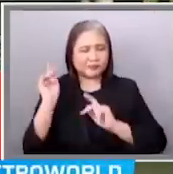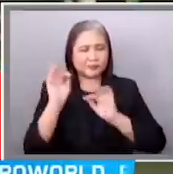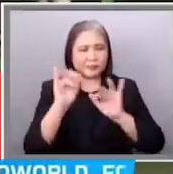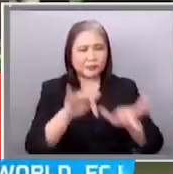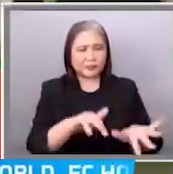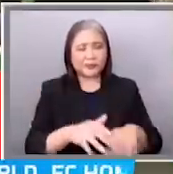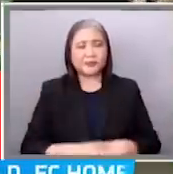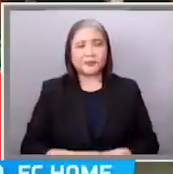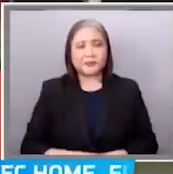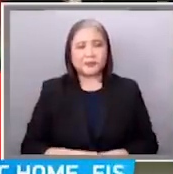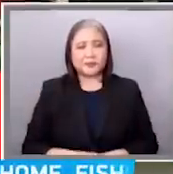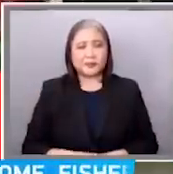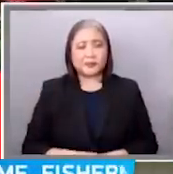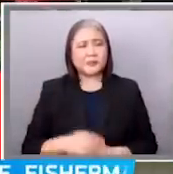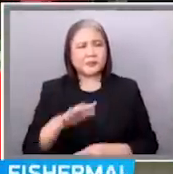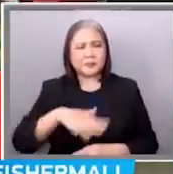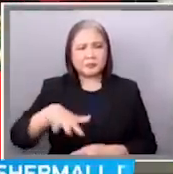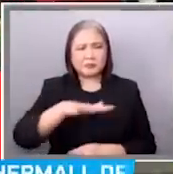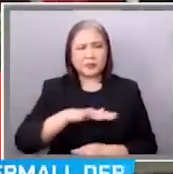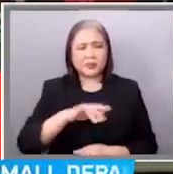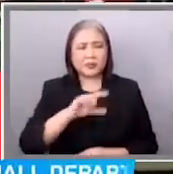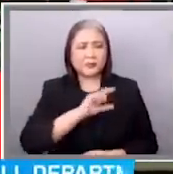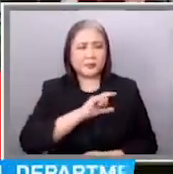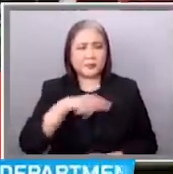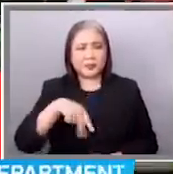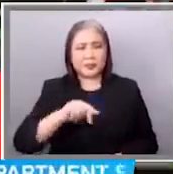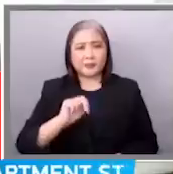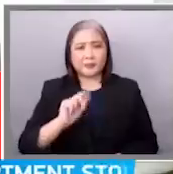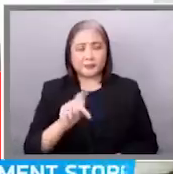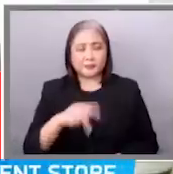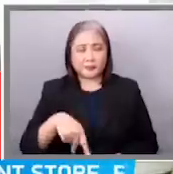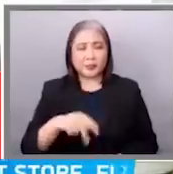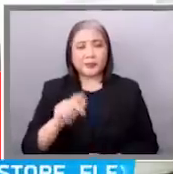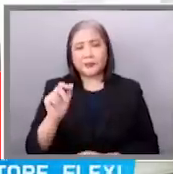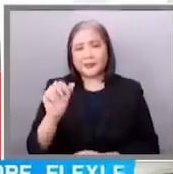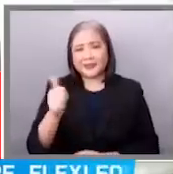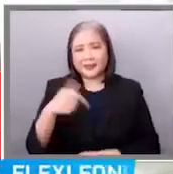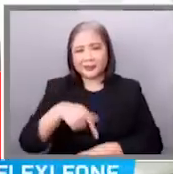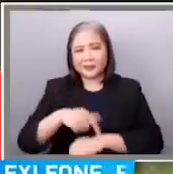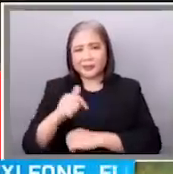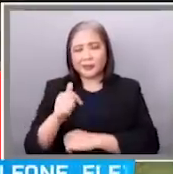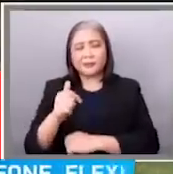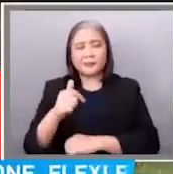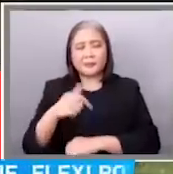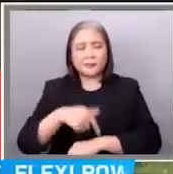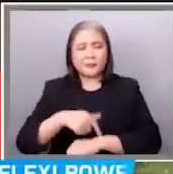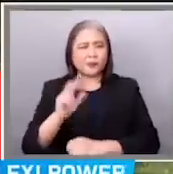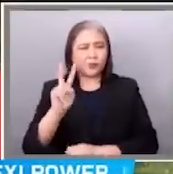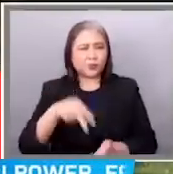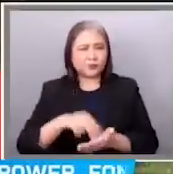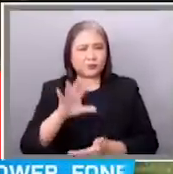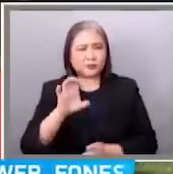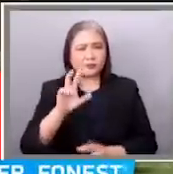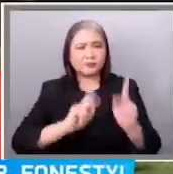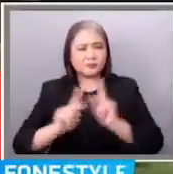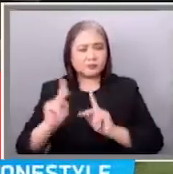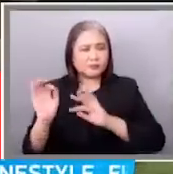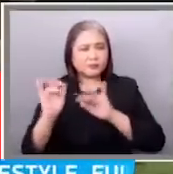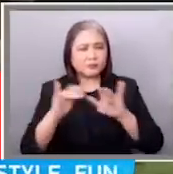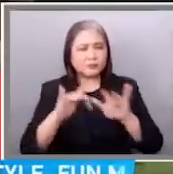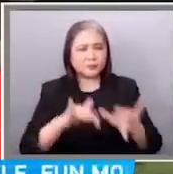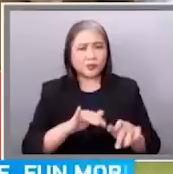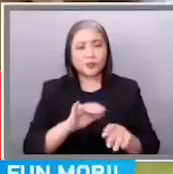City PNP, alas 10 ngayong umaga aabot pa sa mahigit 2,500 ang mga bumisita sa apat na mga